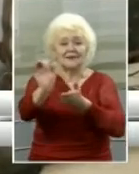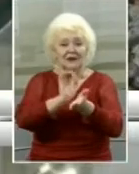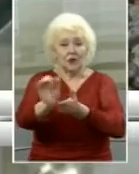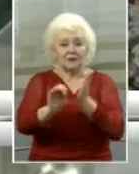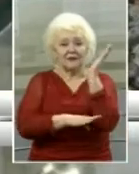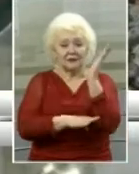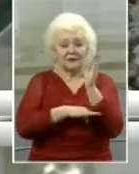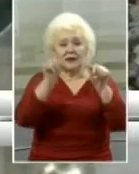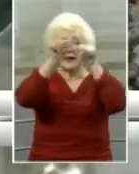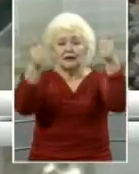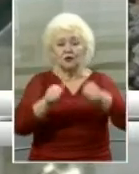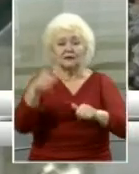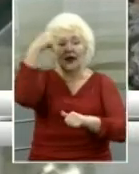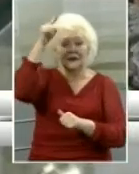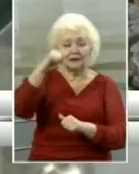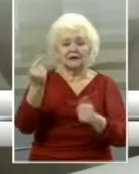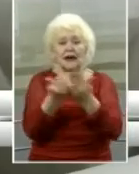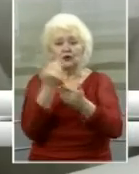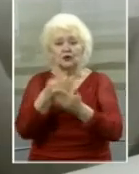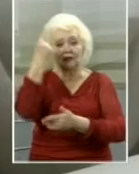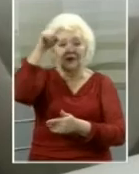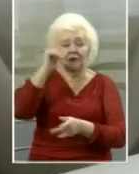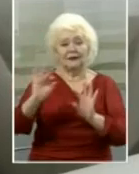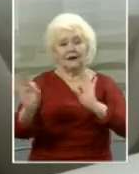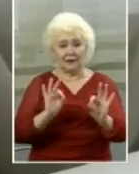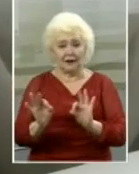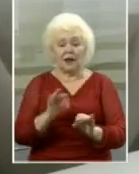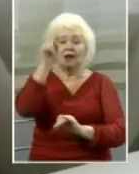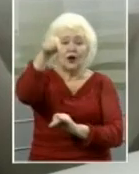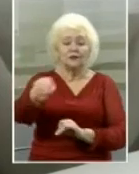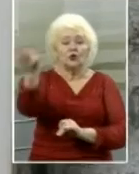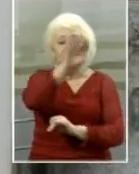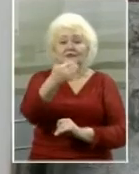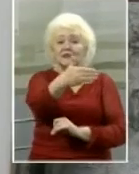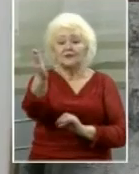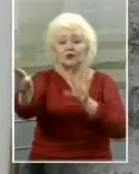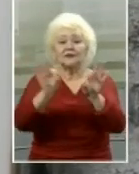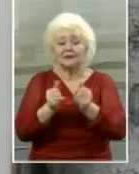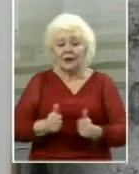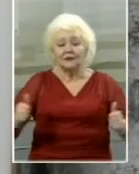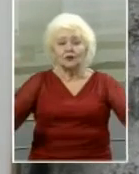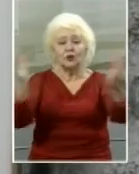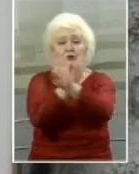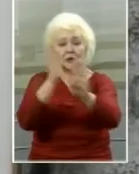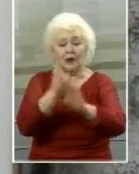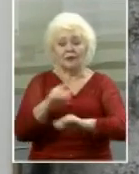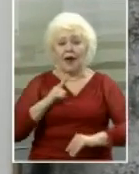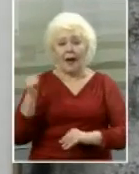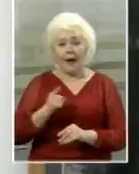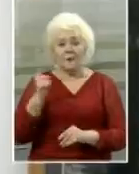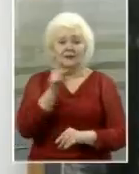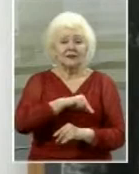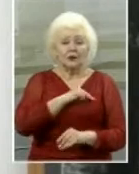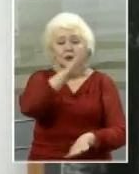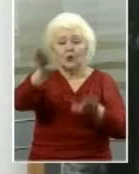Це ілюстрації до казки, трохи фантастичні та ірреальні. Втім, всі вони взяті з навколишньої природи, а майстер